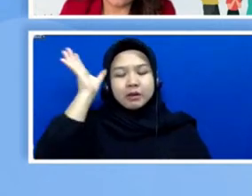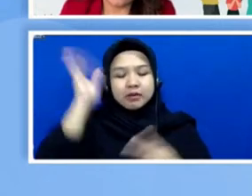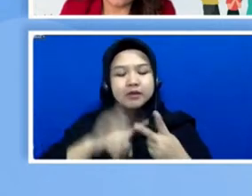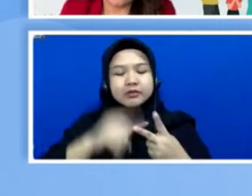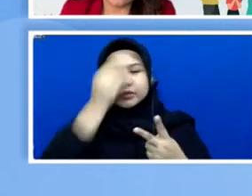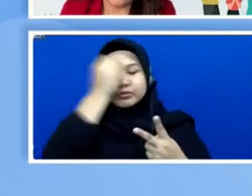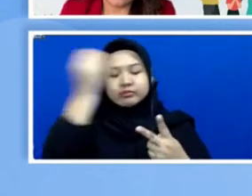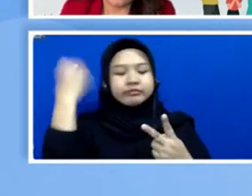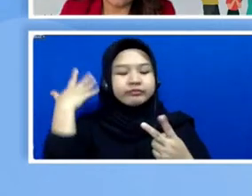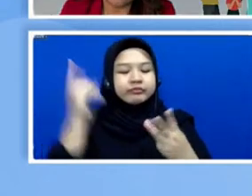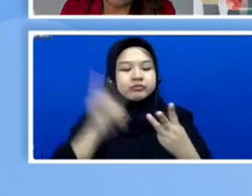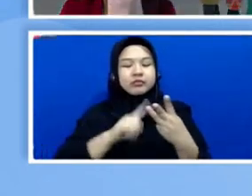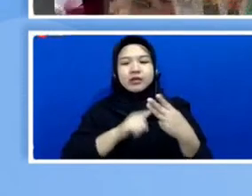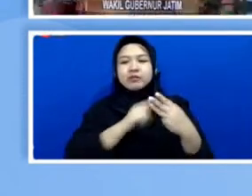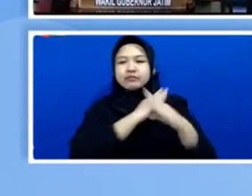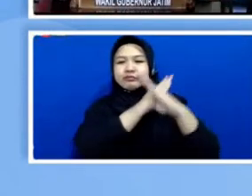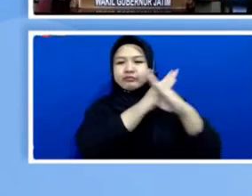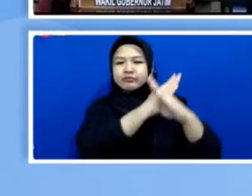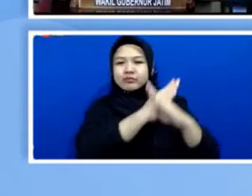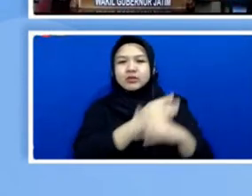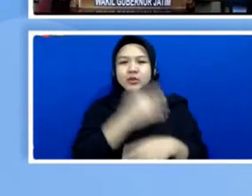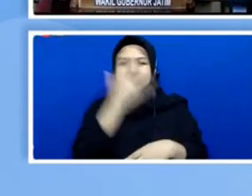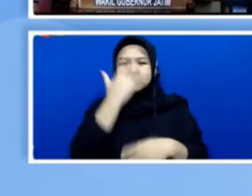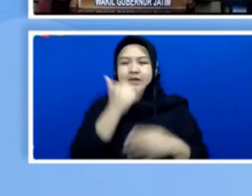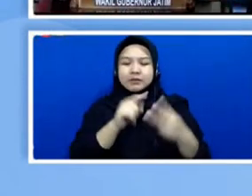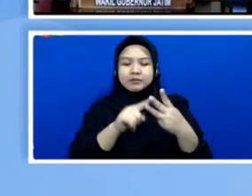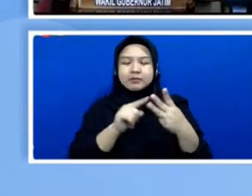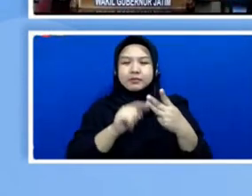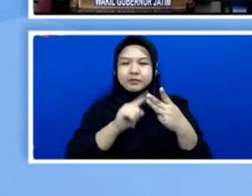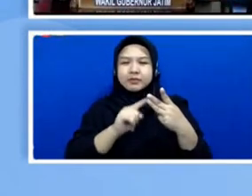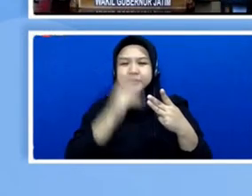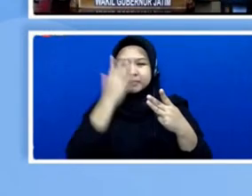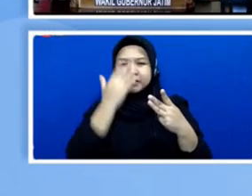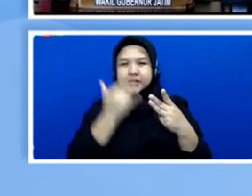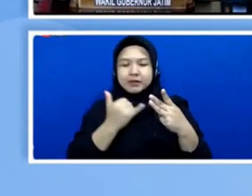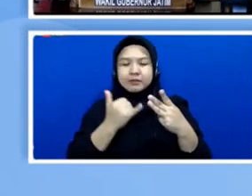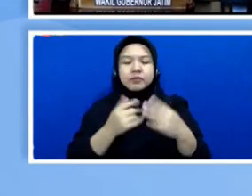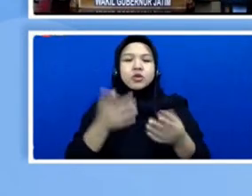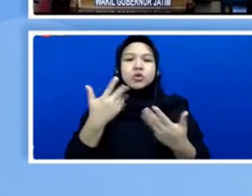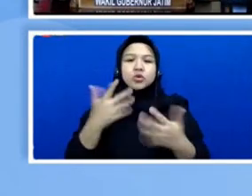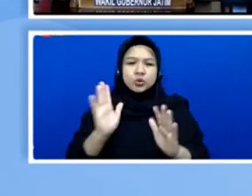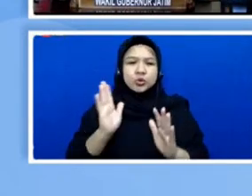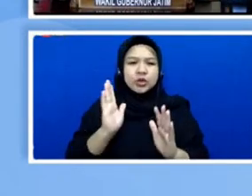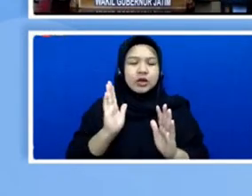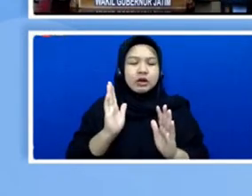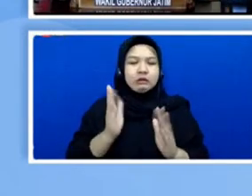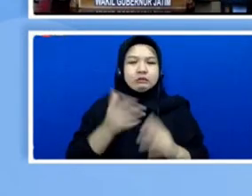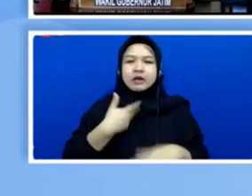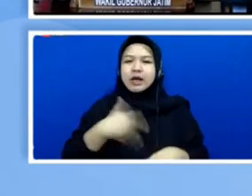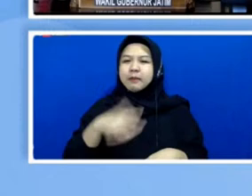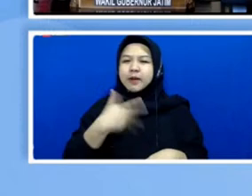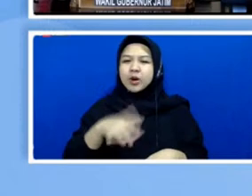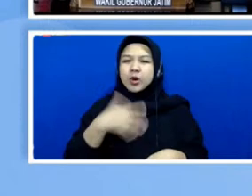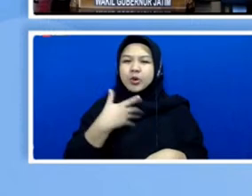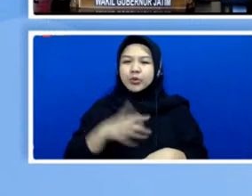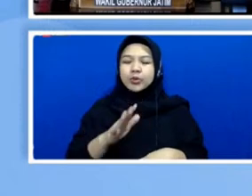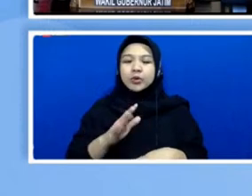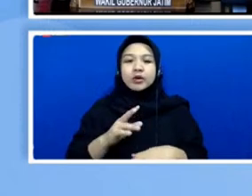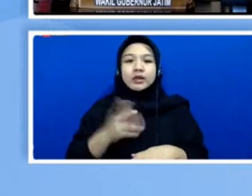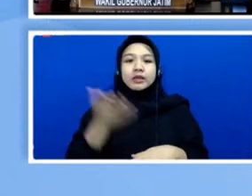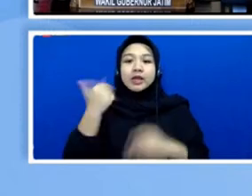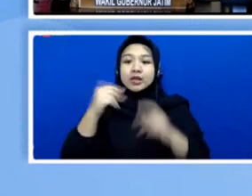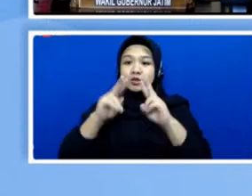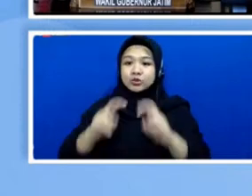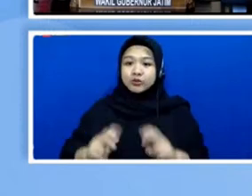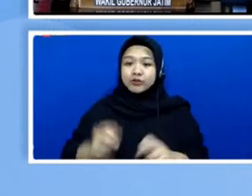tiga denial. Ignorance, denial mirip-mirip lah ya. Artinya dia sudah pada tahap memang tidak mau. Makanya tadi di dalam surveinya Pak